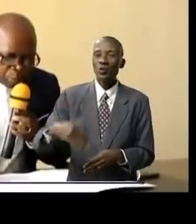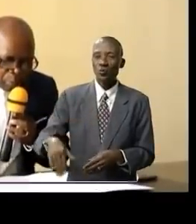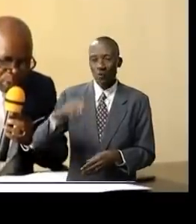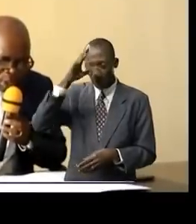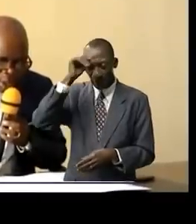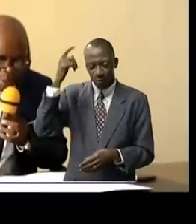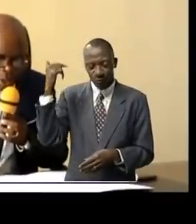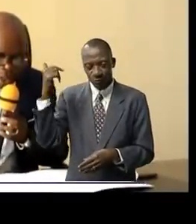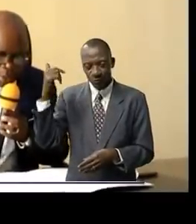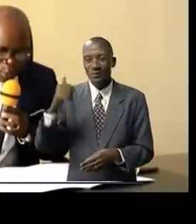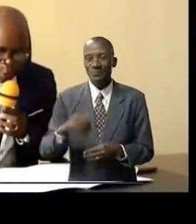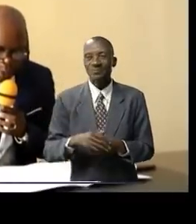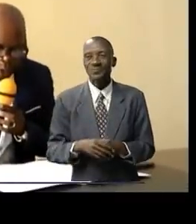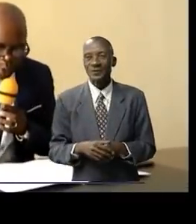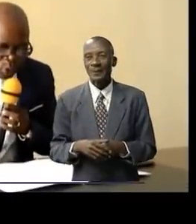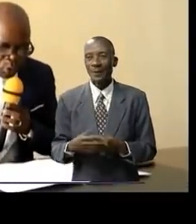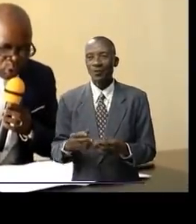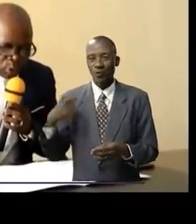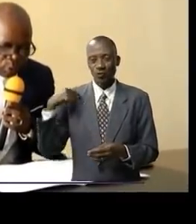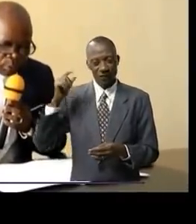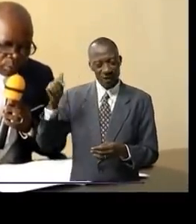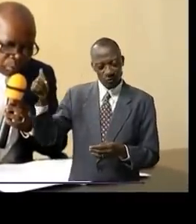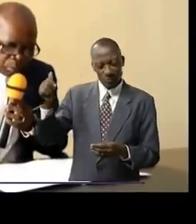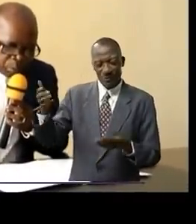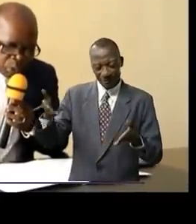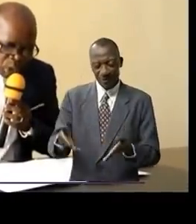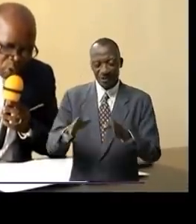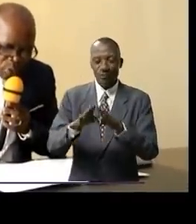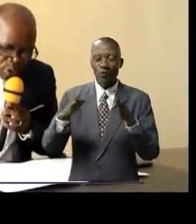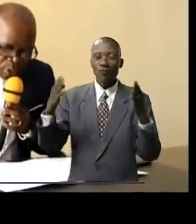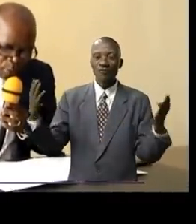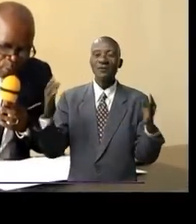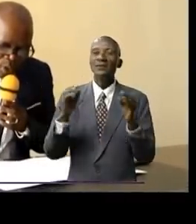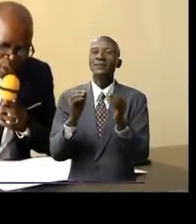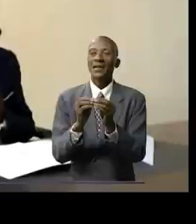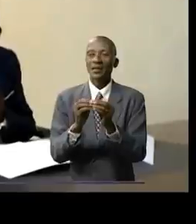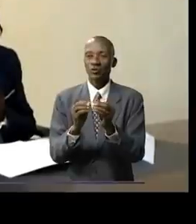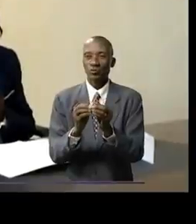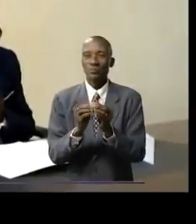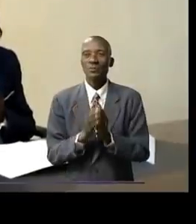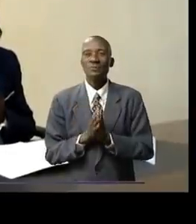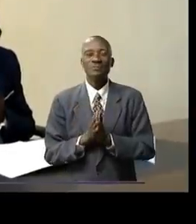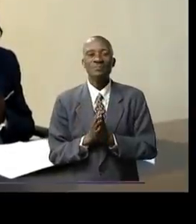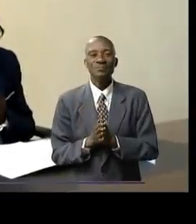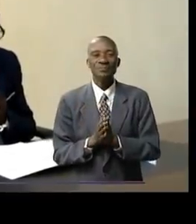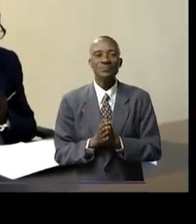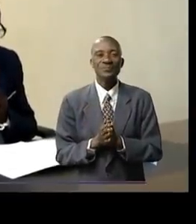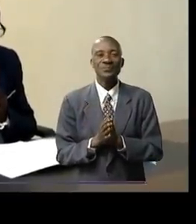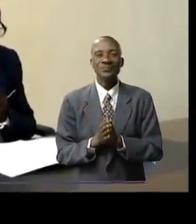Félicien Kiwai Mwadi, au nom de son titulaire en mission, et qui d'ailleurs a loué l'initiative. Nous